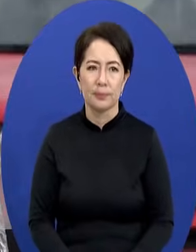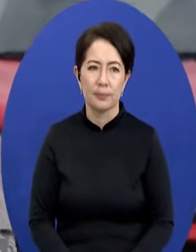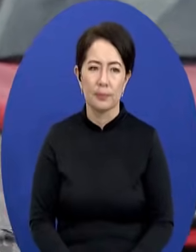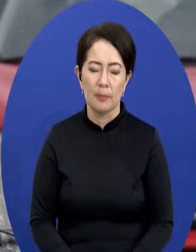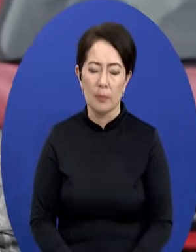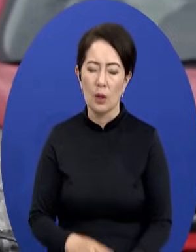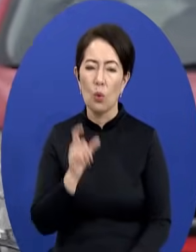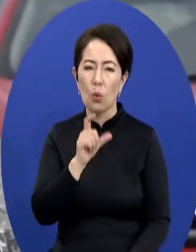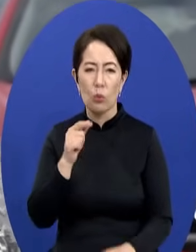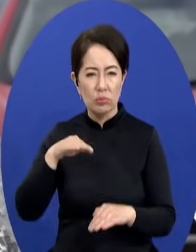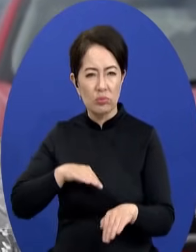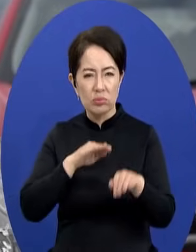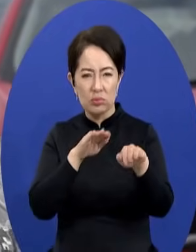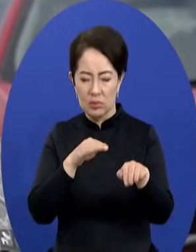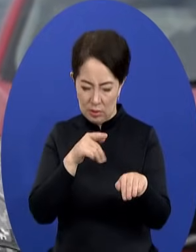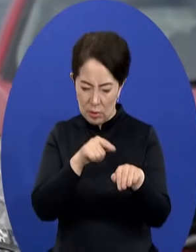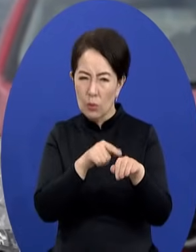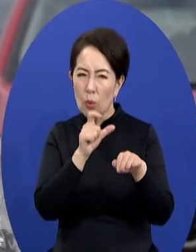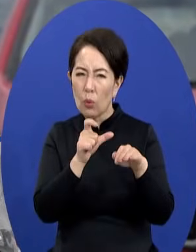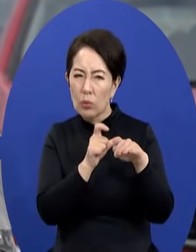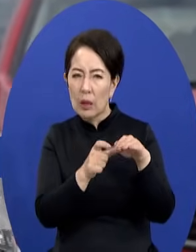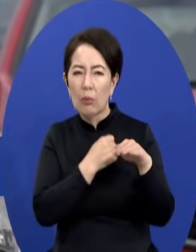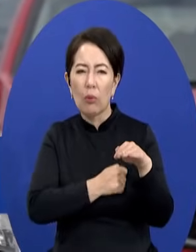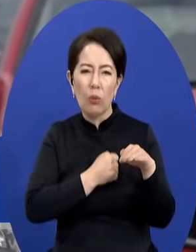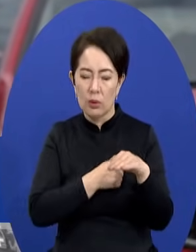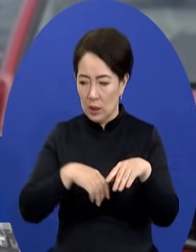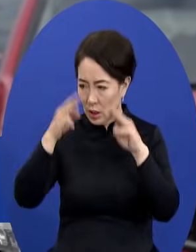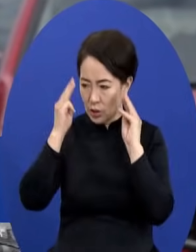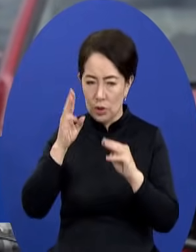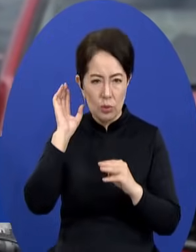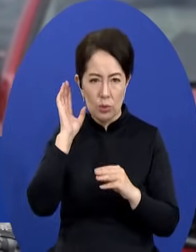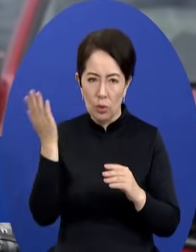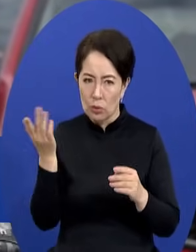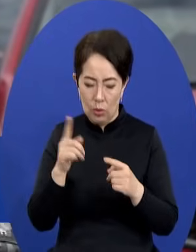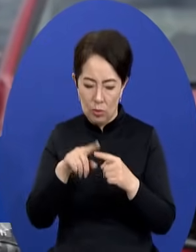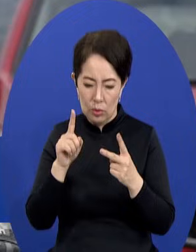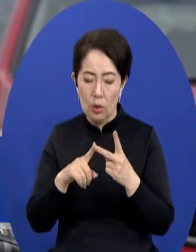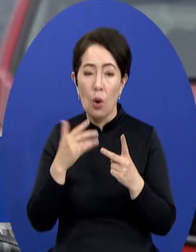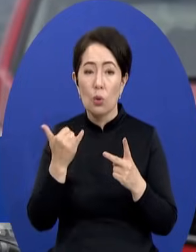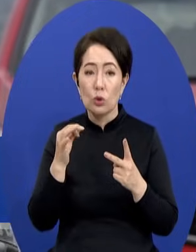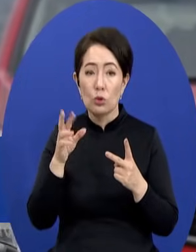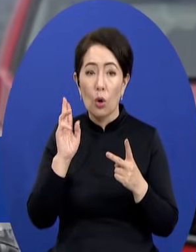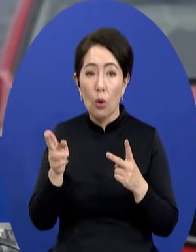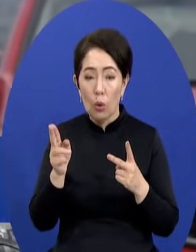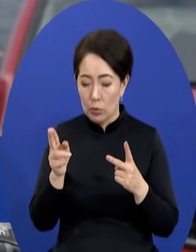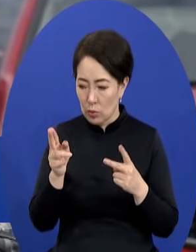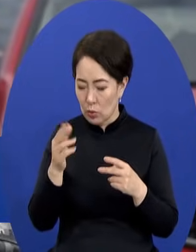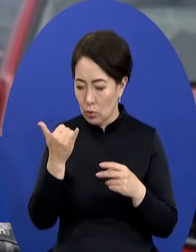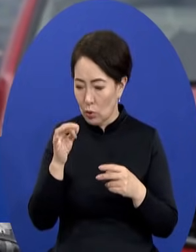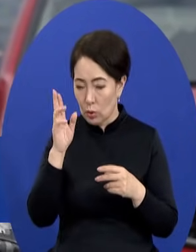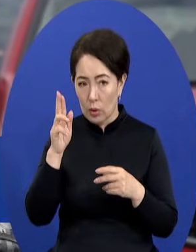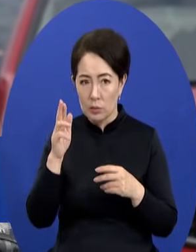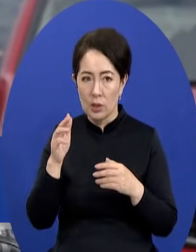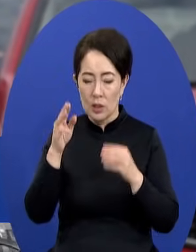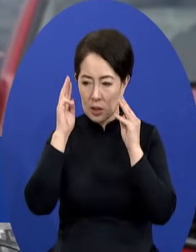Явж байгаа иргэд маань болохоор бас их хөнгөлтэй байна. Бас юу шийдвэр байгаа мэдээгүй. Улсын онцгой комиссаас давсан тийм